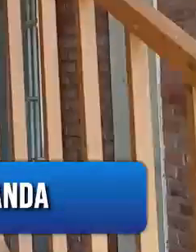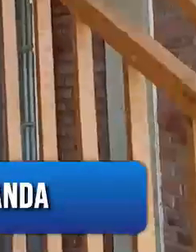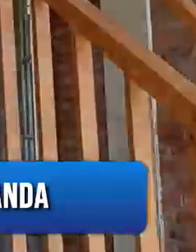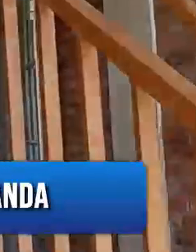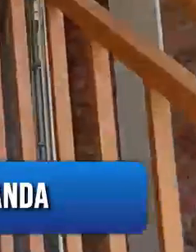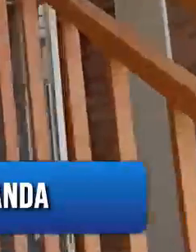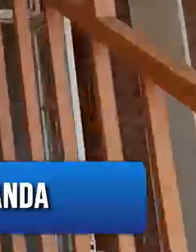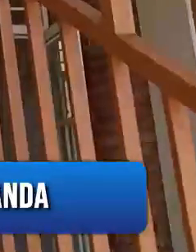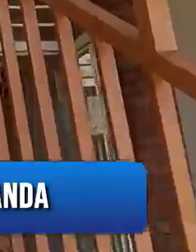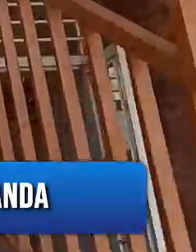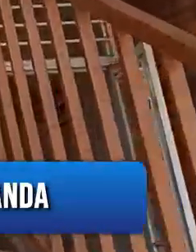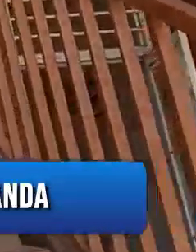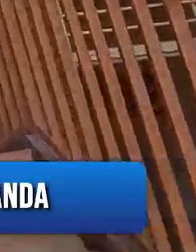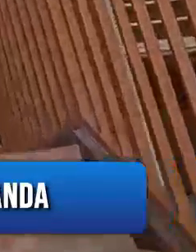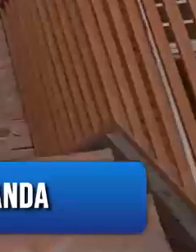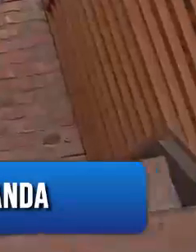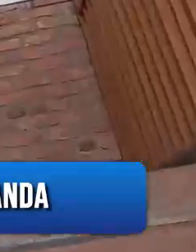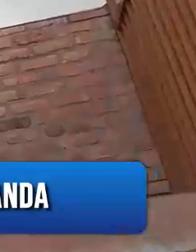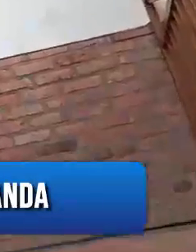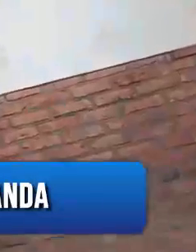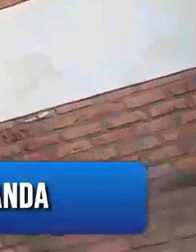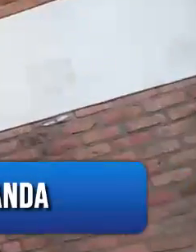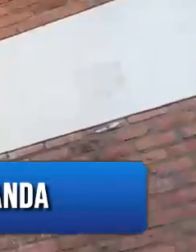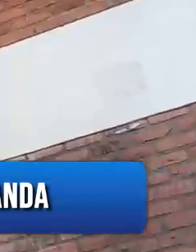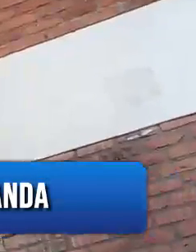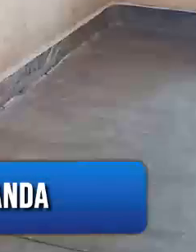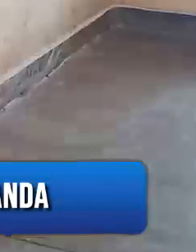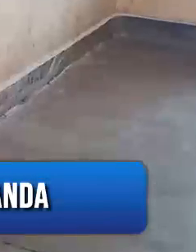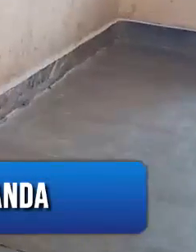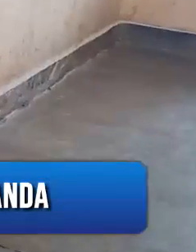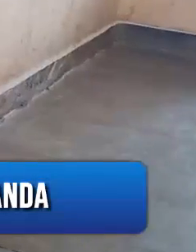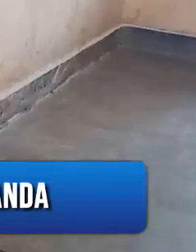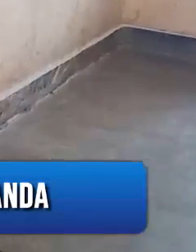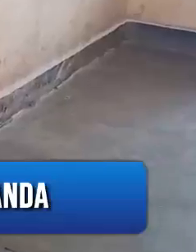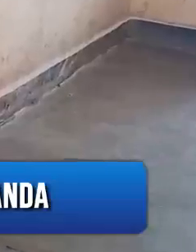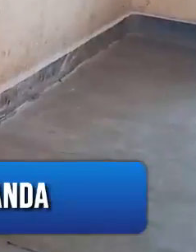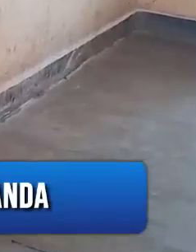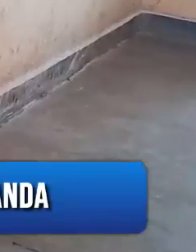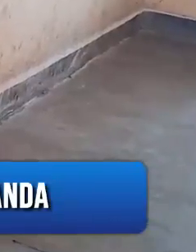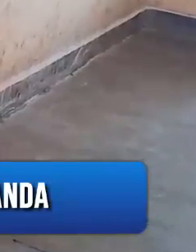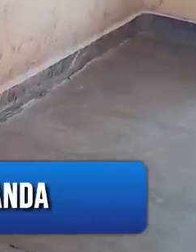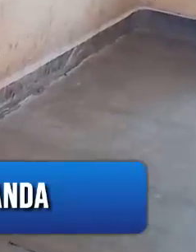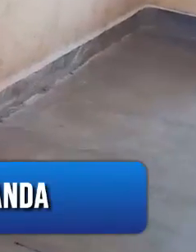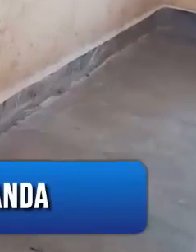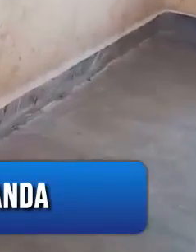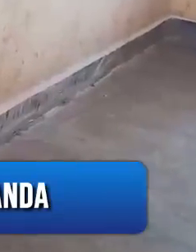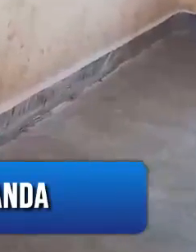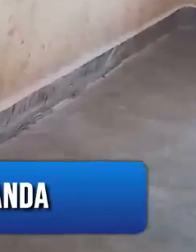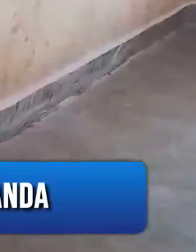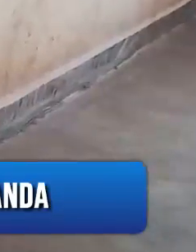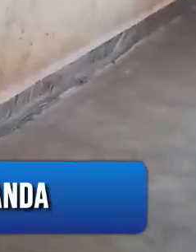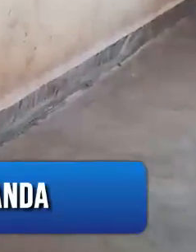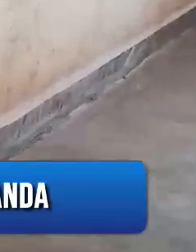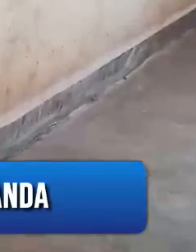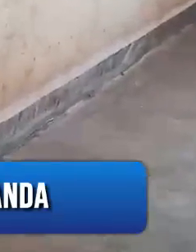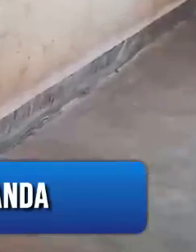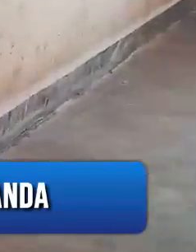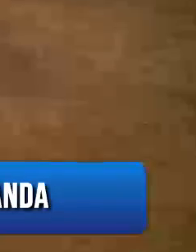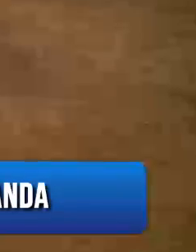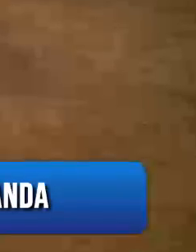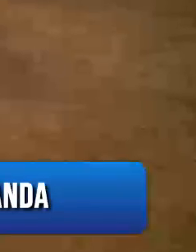kuba bahindura ibikorwa remezo nk'intebe, inzira, ibibaho byo kwandikaho usanga bitorohera abafite ubumuga bw'ubugufi bukabije, inzu